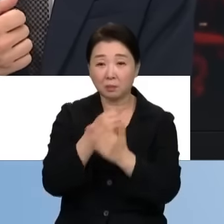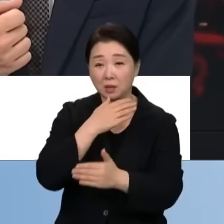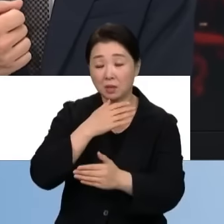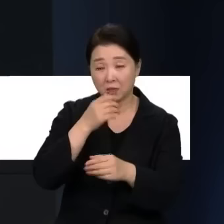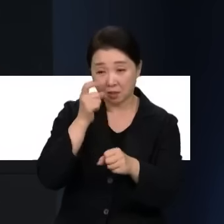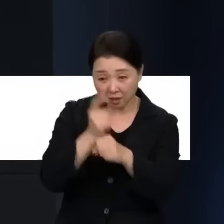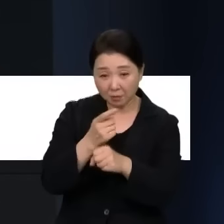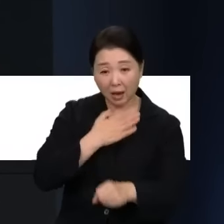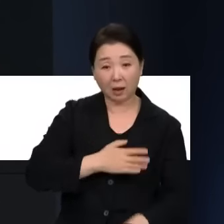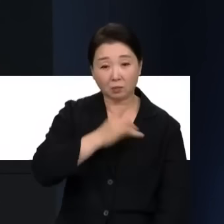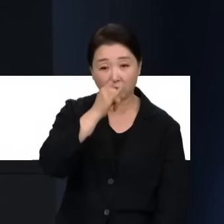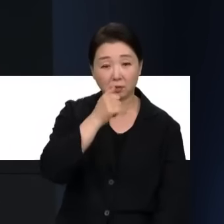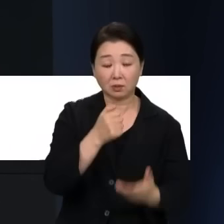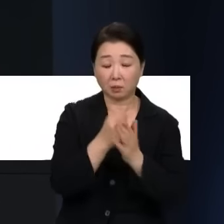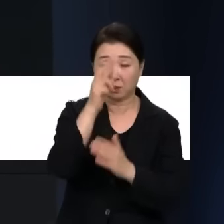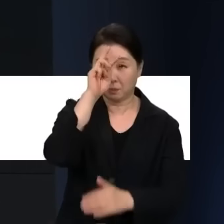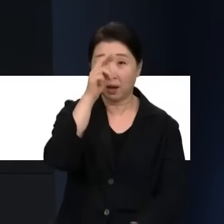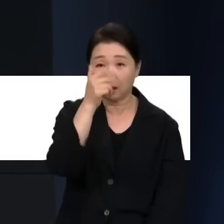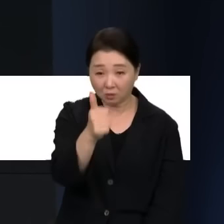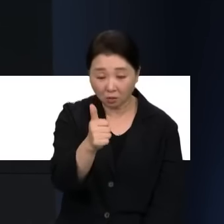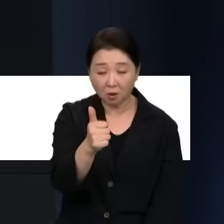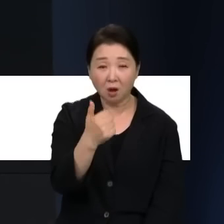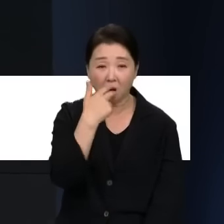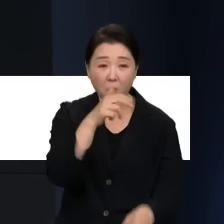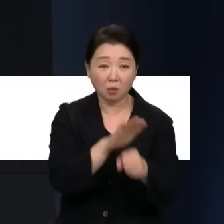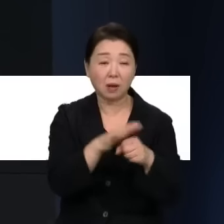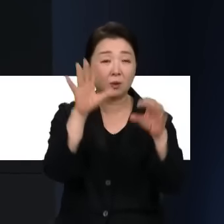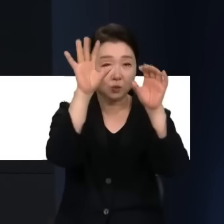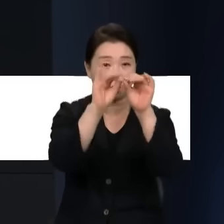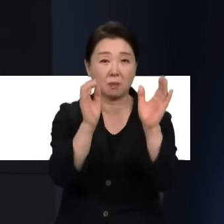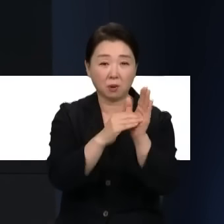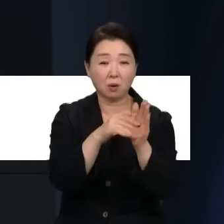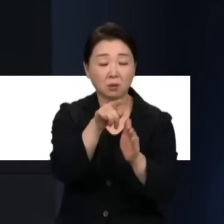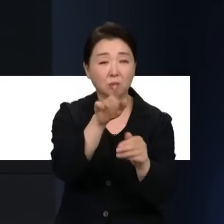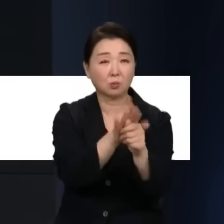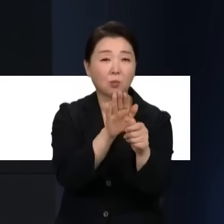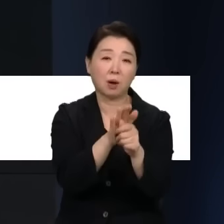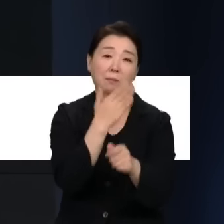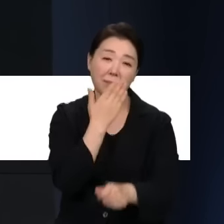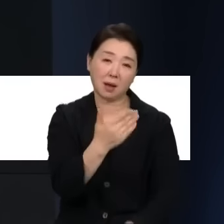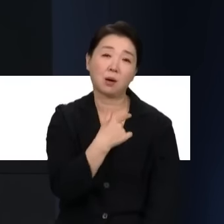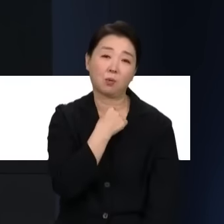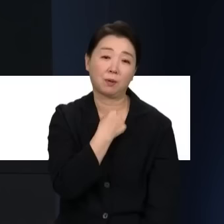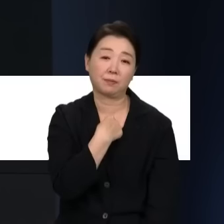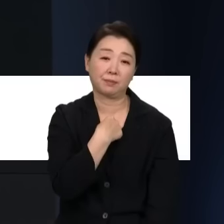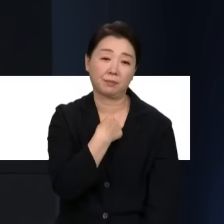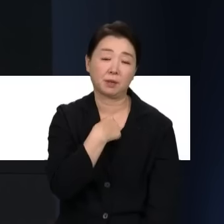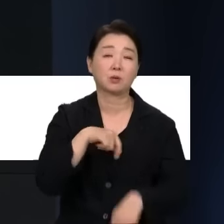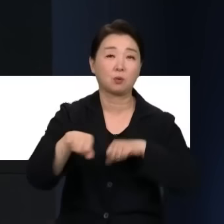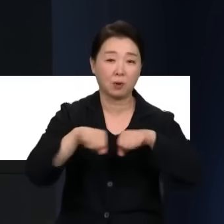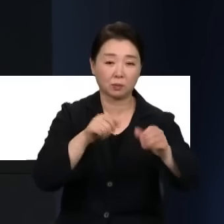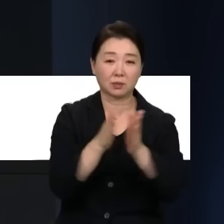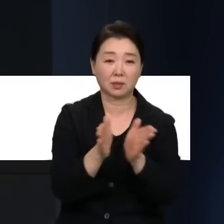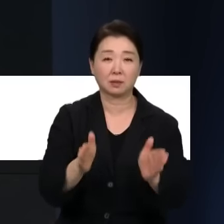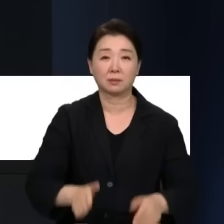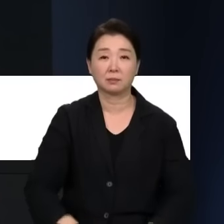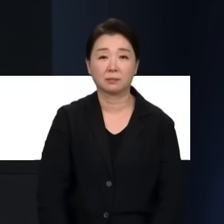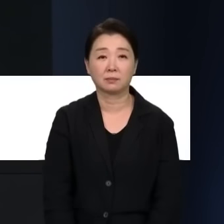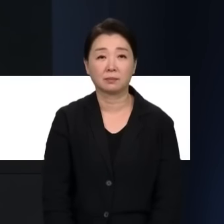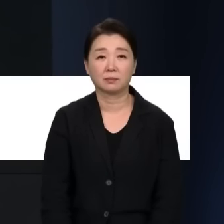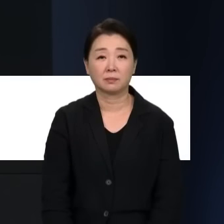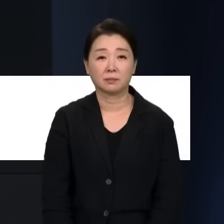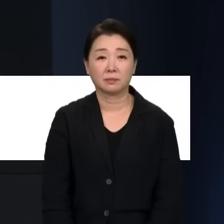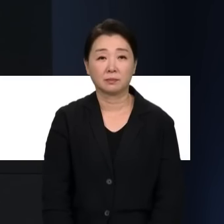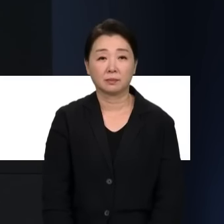있었기 때문에 오히려 박정훈 대령의 억울함을 더 공감해서 그분을 더 도와드리고 싶어서이 활동을 시작한 부분도